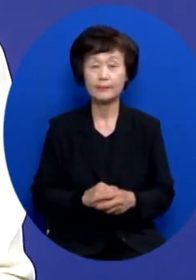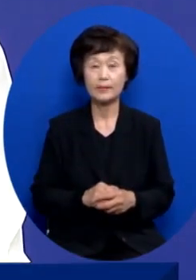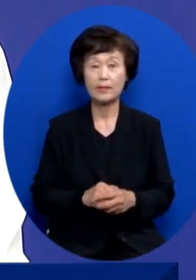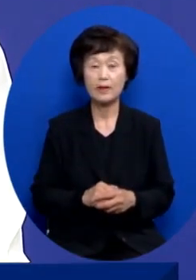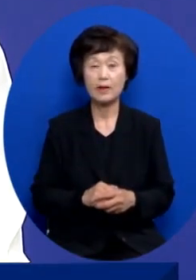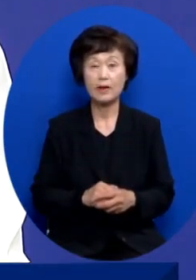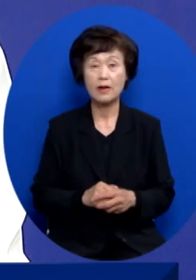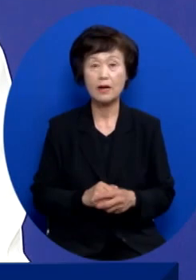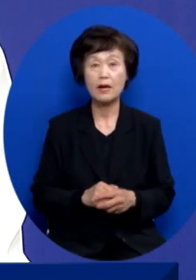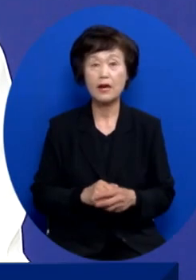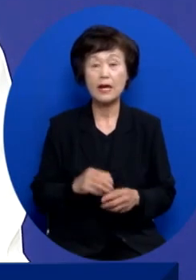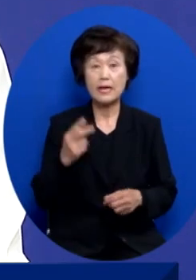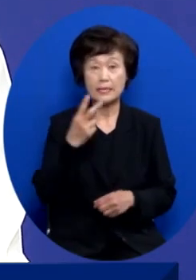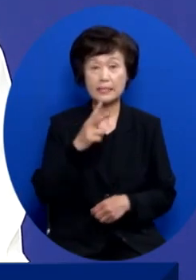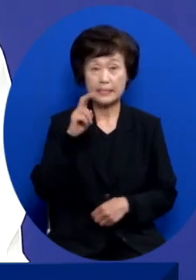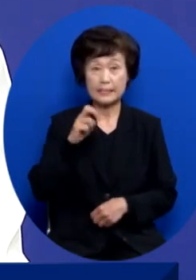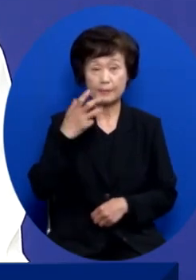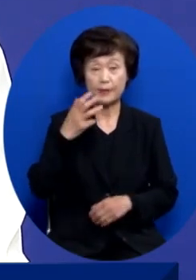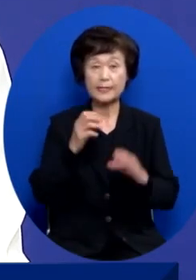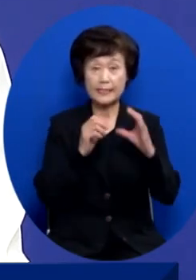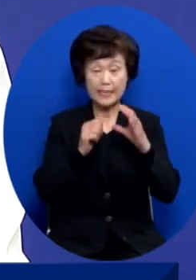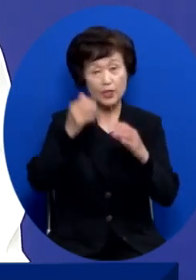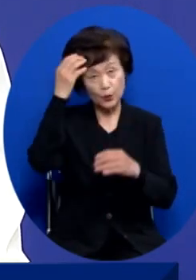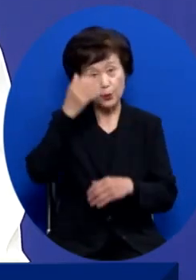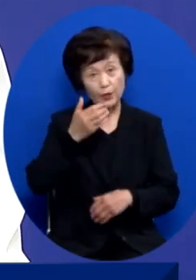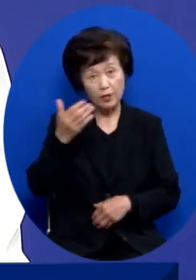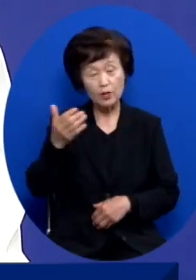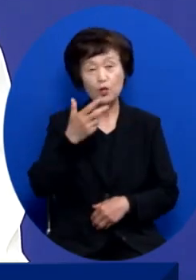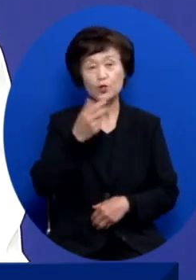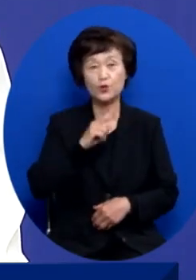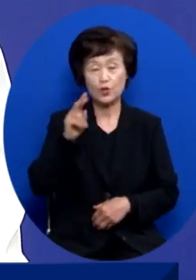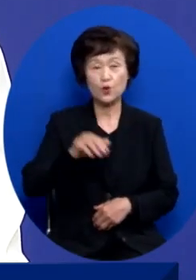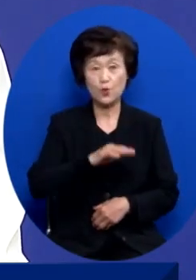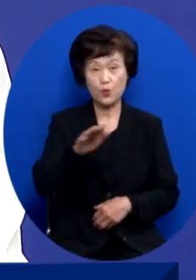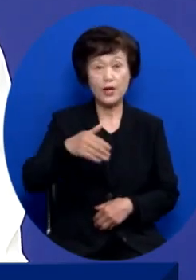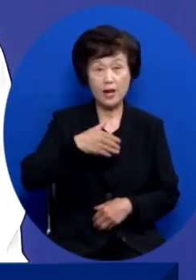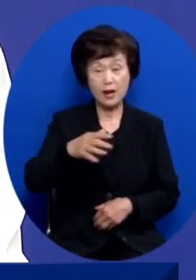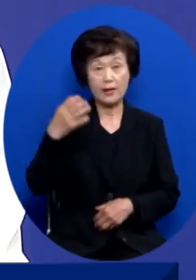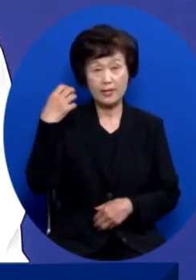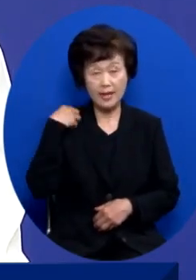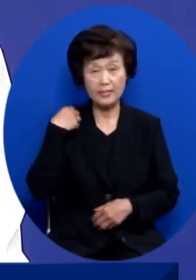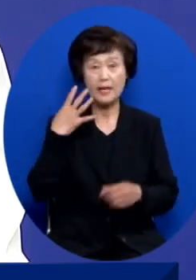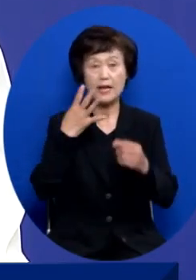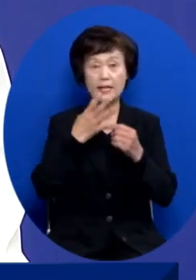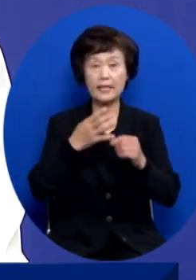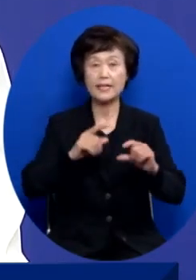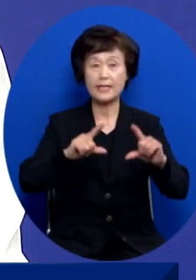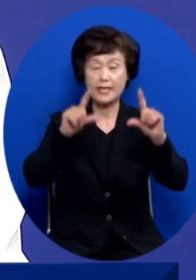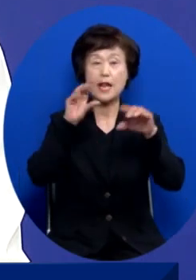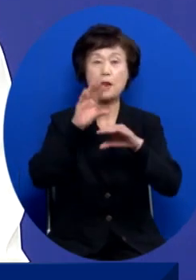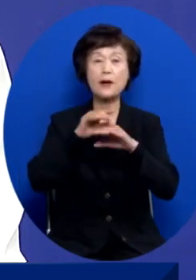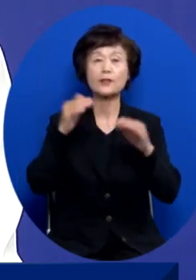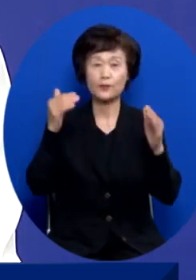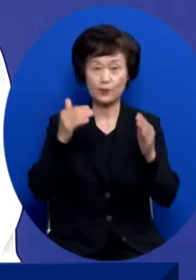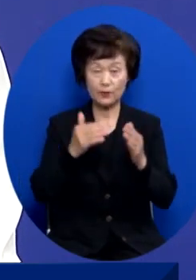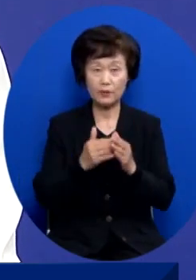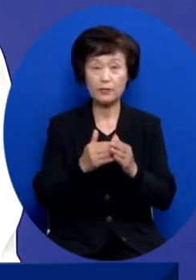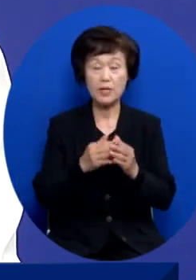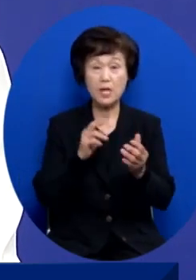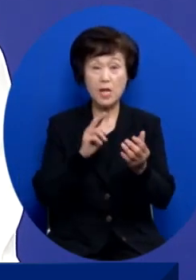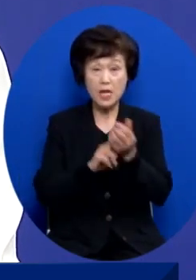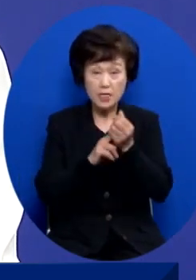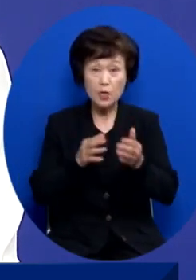특별 모금 생방송 2023 CTS 위크 주요 우리가 가겠나이다가 넷째 날 방송을 마쳤다고 하는데요. 기적의